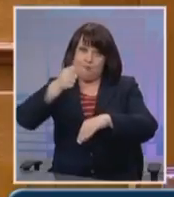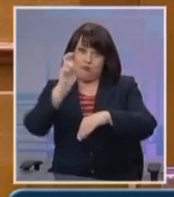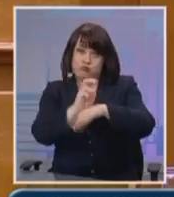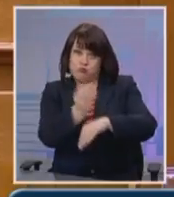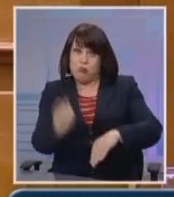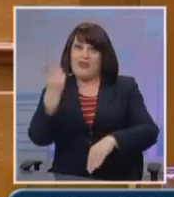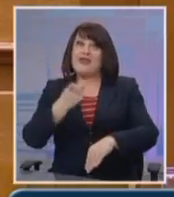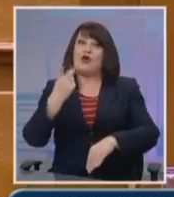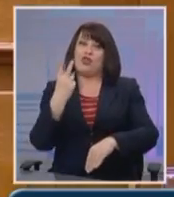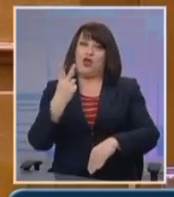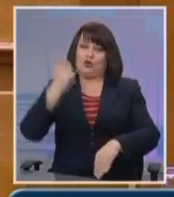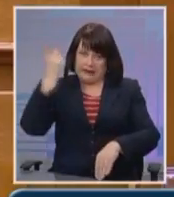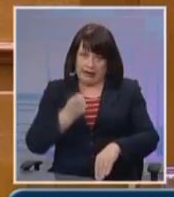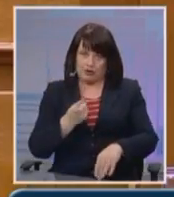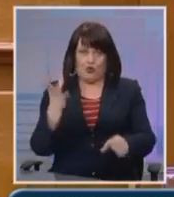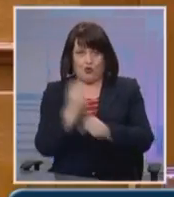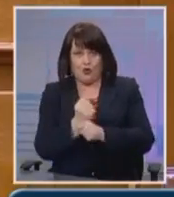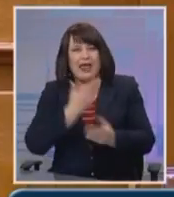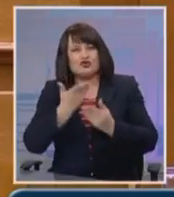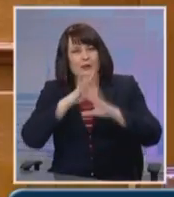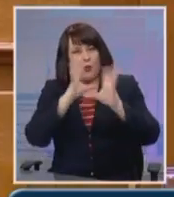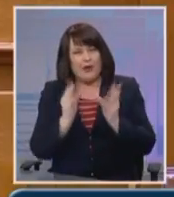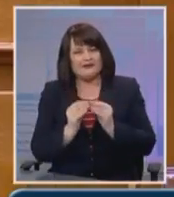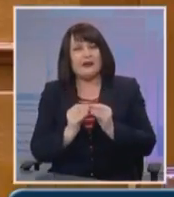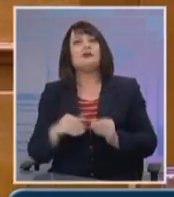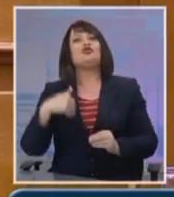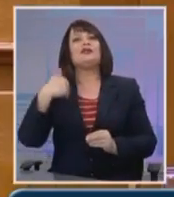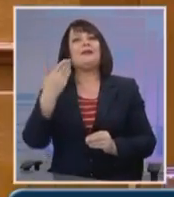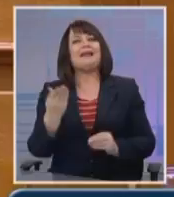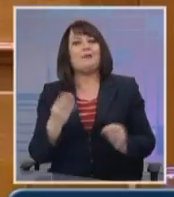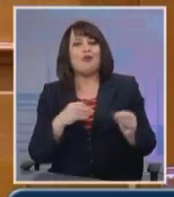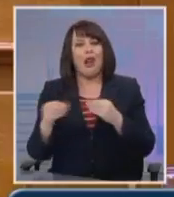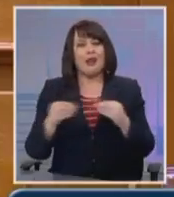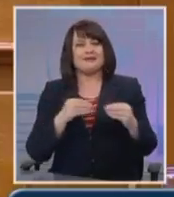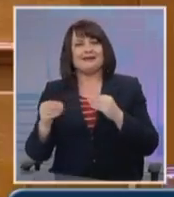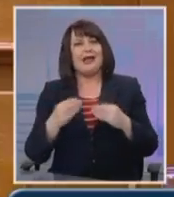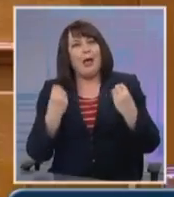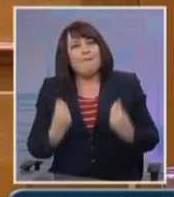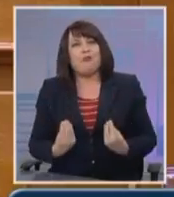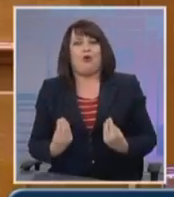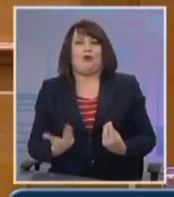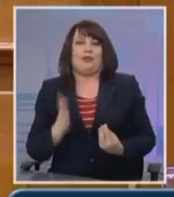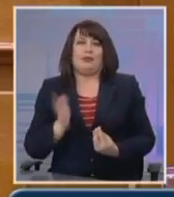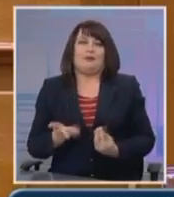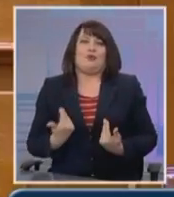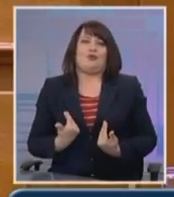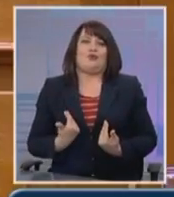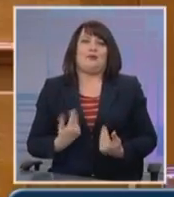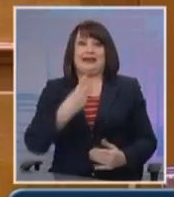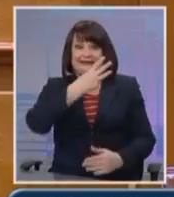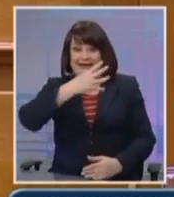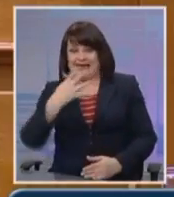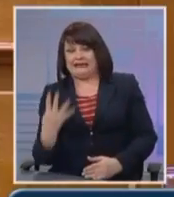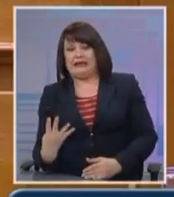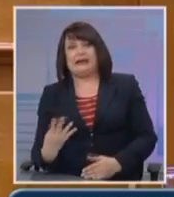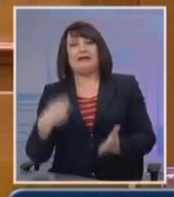του 2%, η δημοσιονομική ελευθερία που θα προκύψει θα πρέπει να κατανεμηθεί 3/4 στη